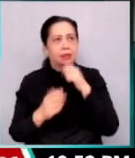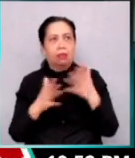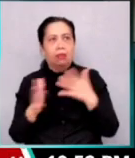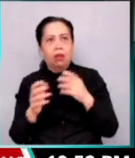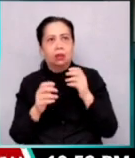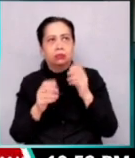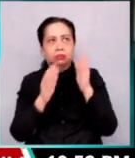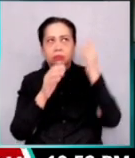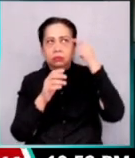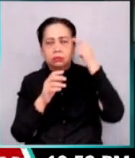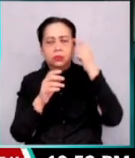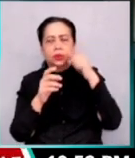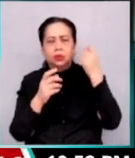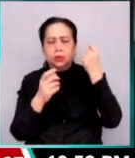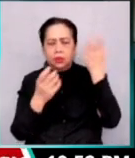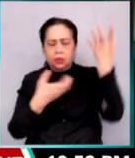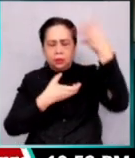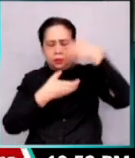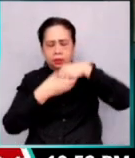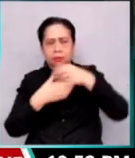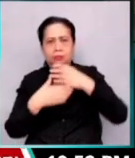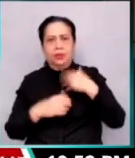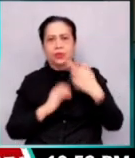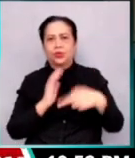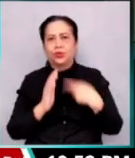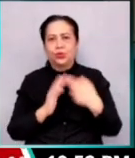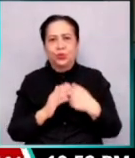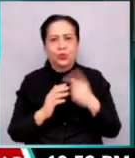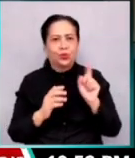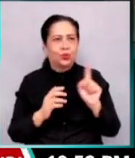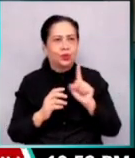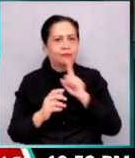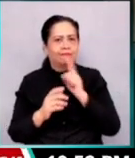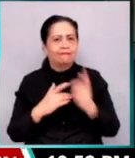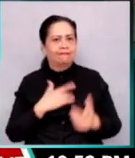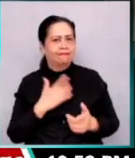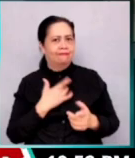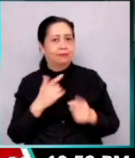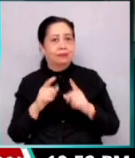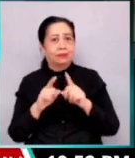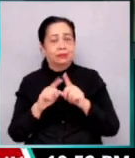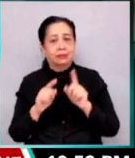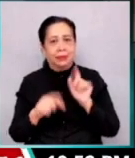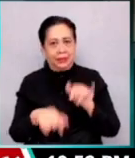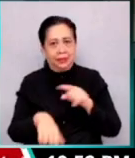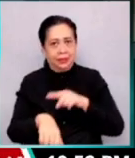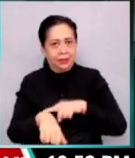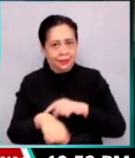inintindi ko na lang yung role ko and kung ano yung dapat nararamdaman ko sa time na yun.